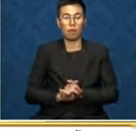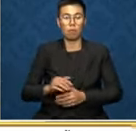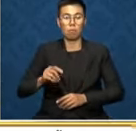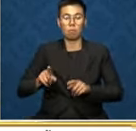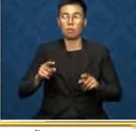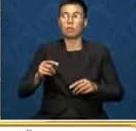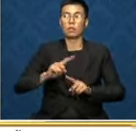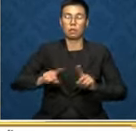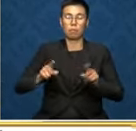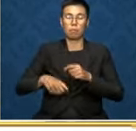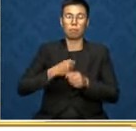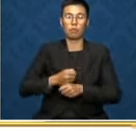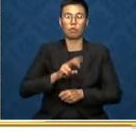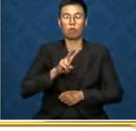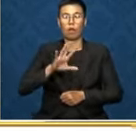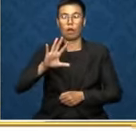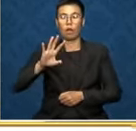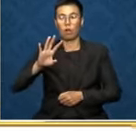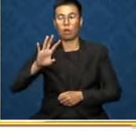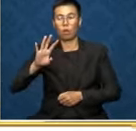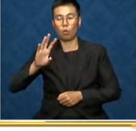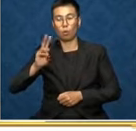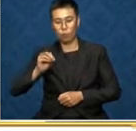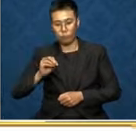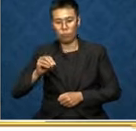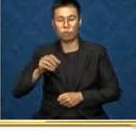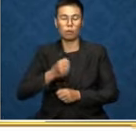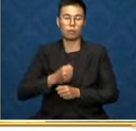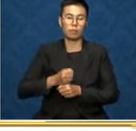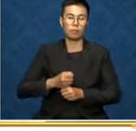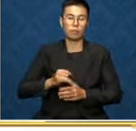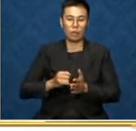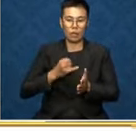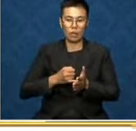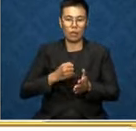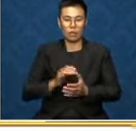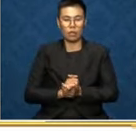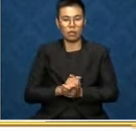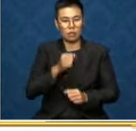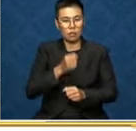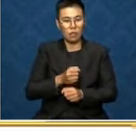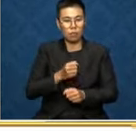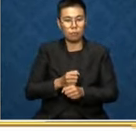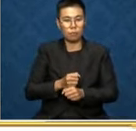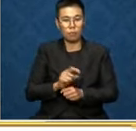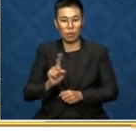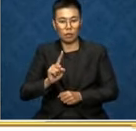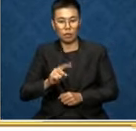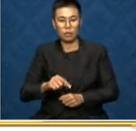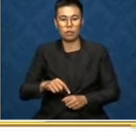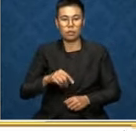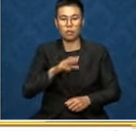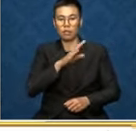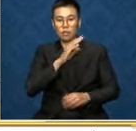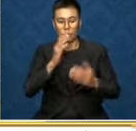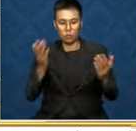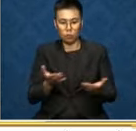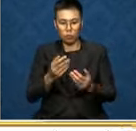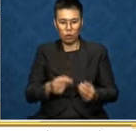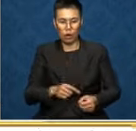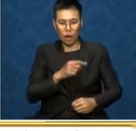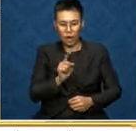รัฐธรรมนูญปี 2560ระบุว่าต้องทำแบบDouble majorityคือเสียงข้างมาก 2ระดับ